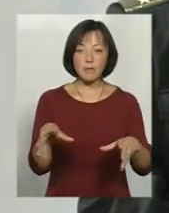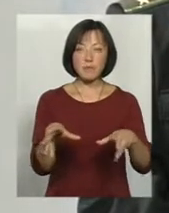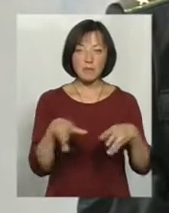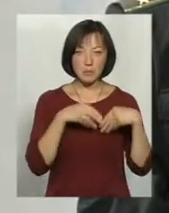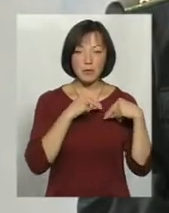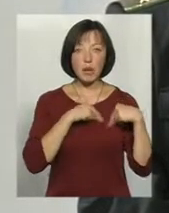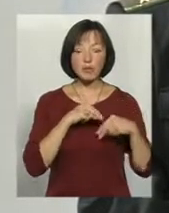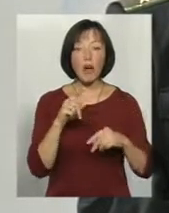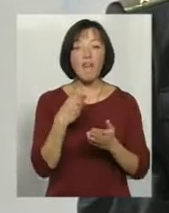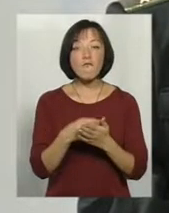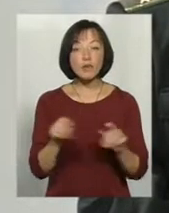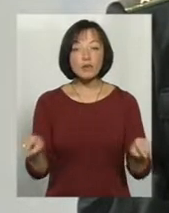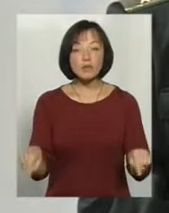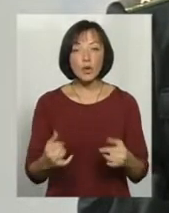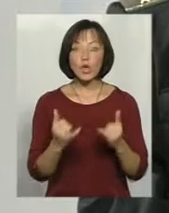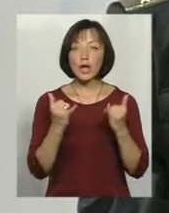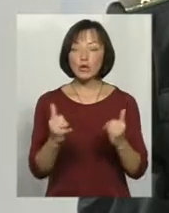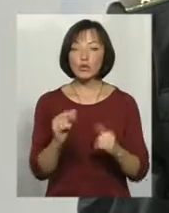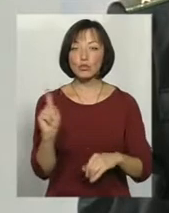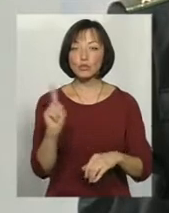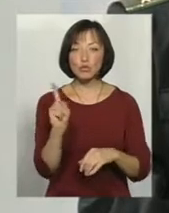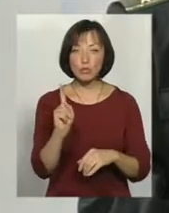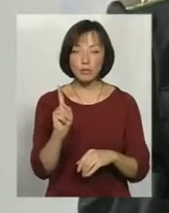для того, щоб, знаєте,